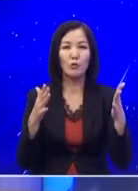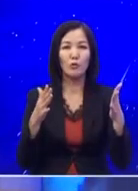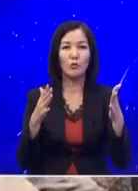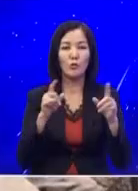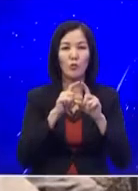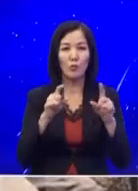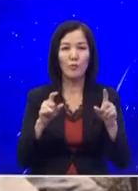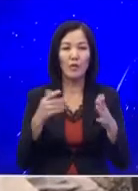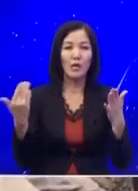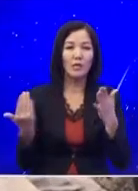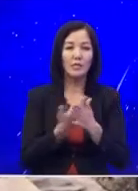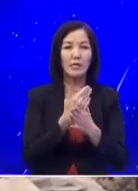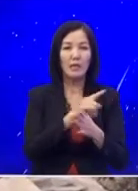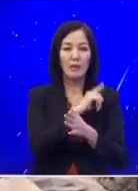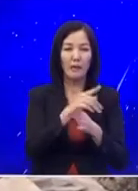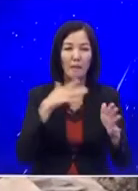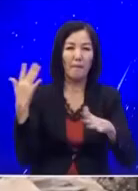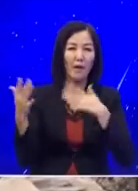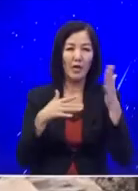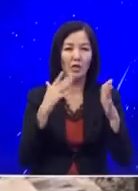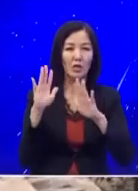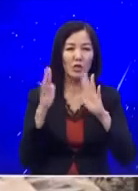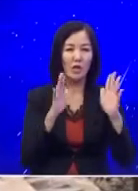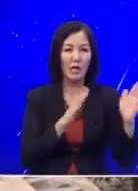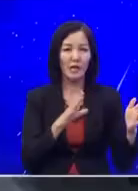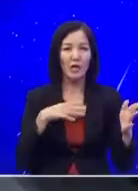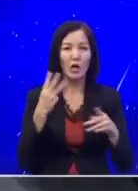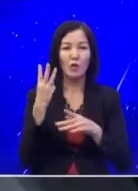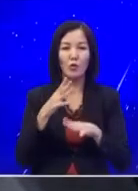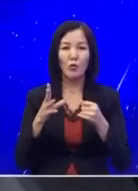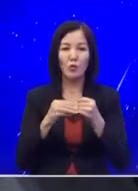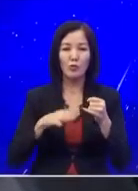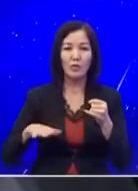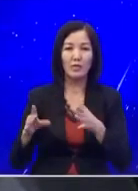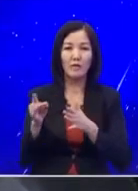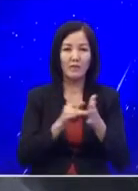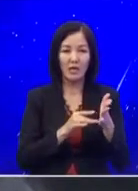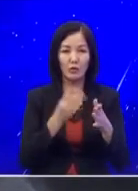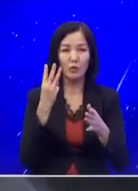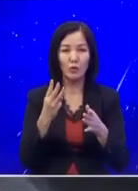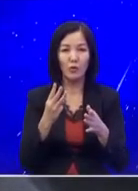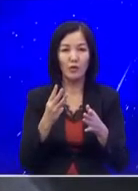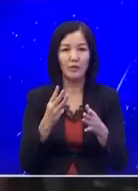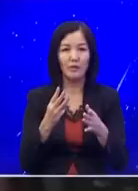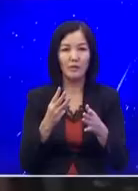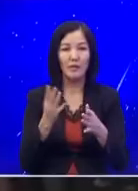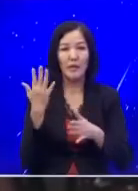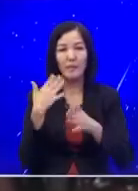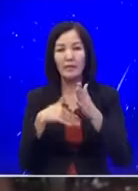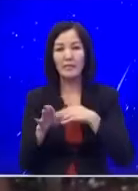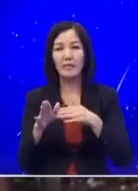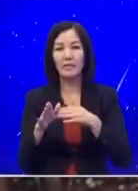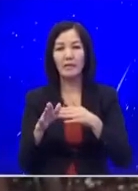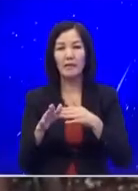пожар вновь вспыхнул в лагере. Как было установлено, возгорание началось на трех участках одновременно, обратив в бегство последних обитателей